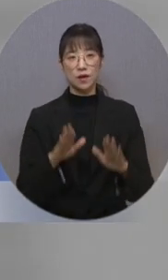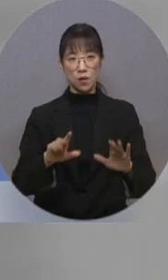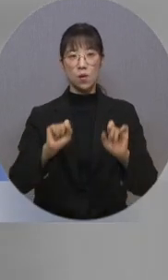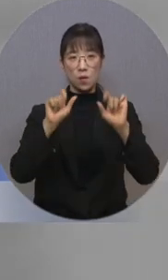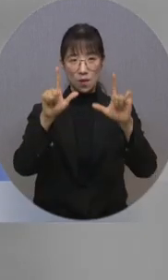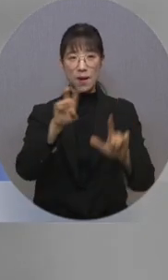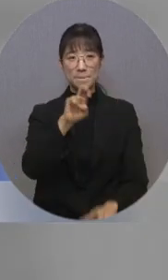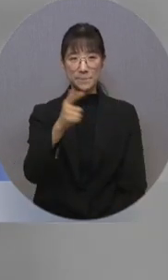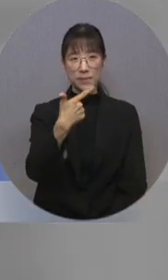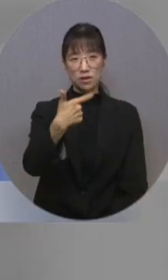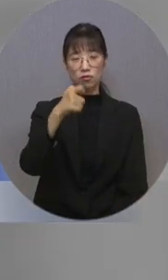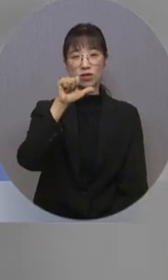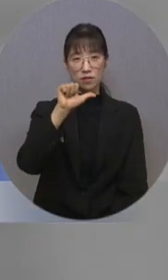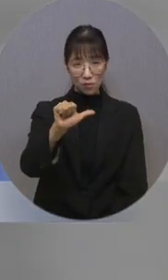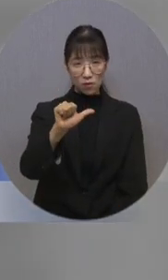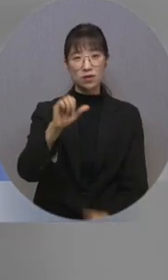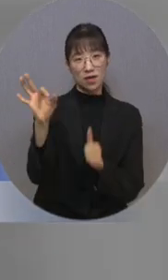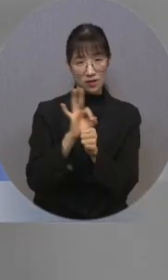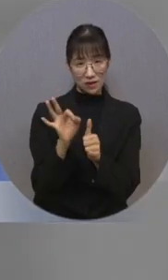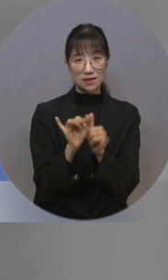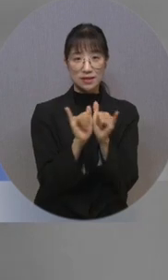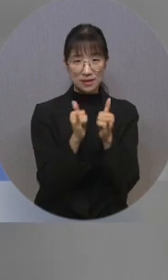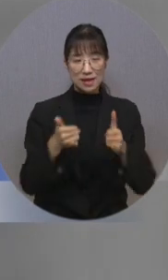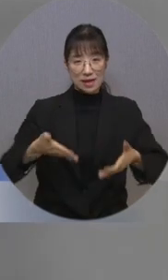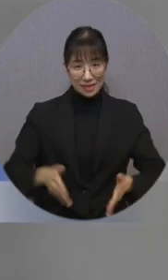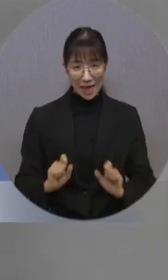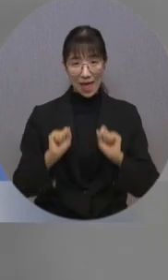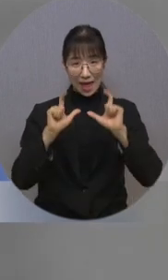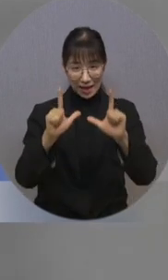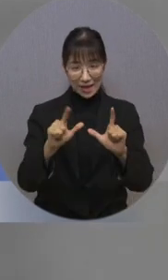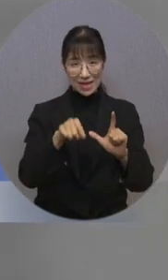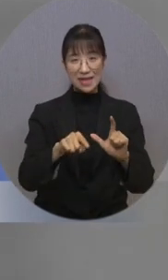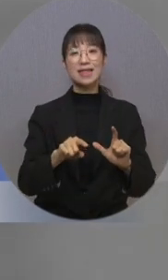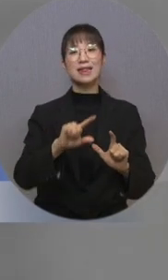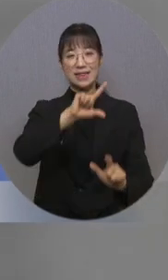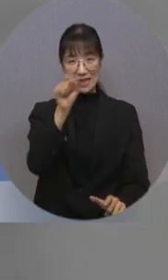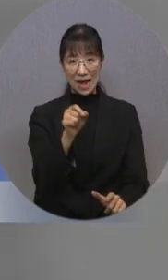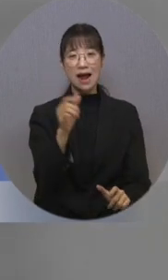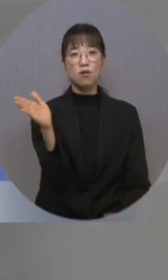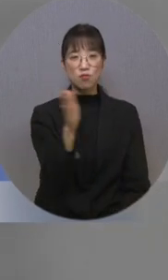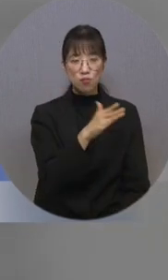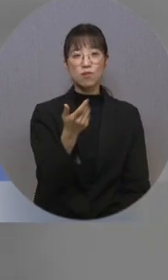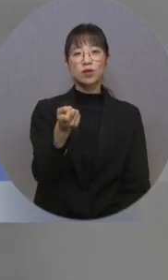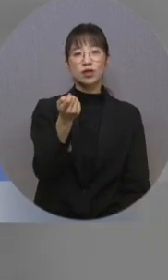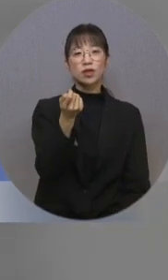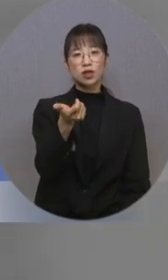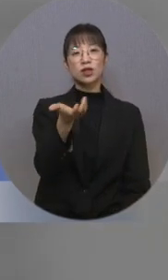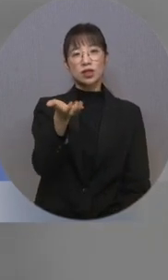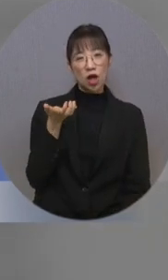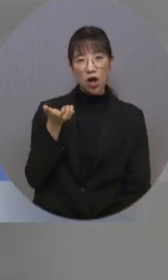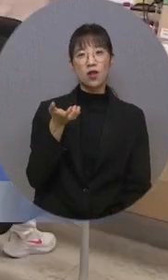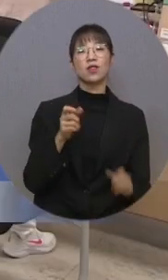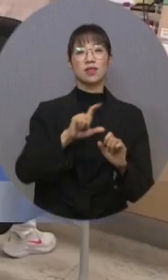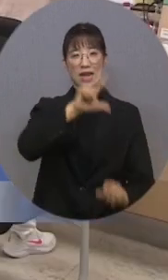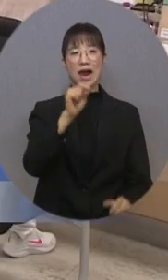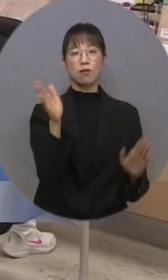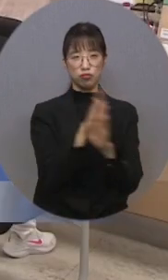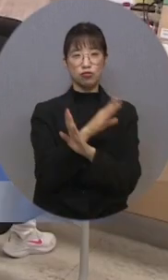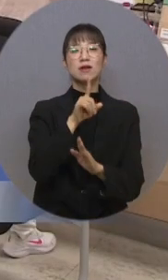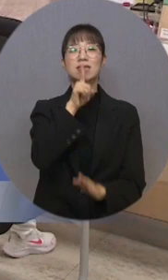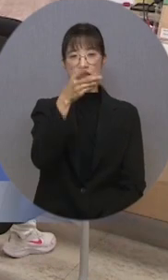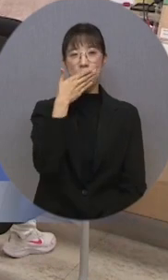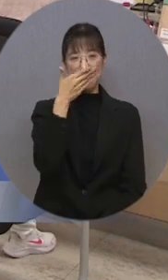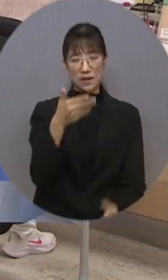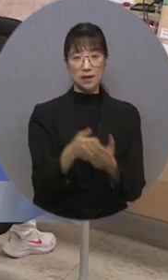만 65세가 된 기초연금 수급자는 생일이 포함된 달의 전달부터 기초연금을 신청할 수 있는데요.